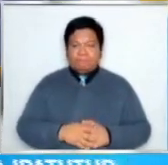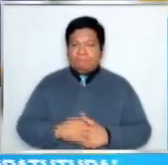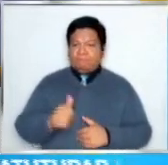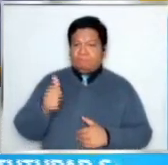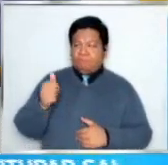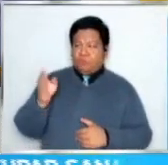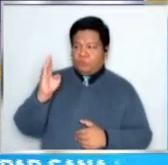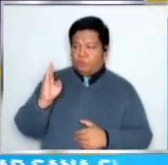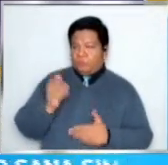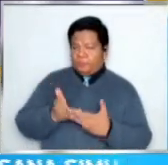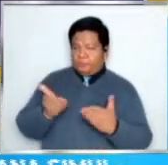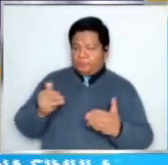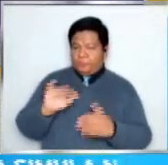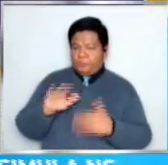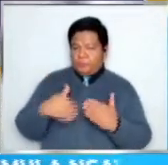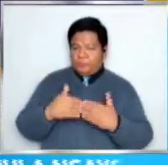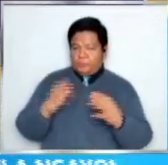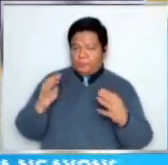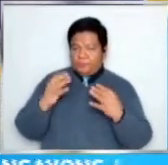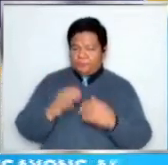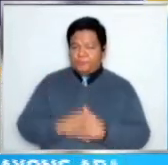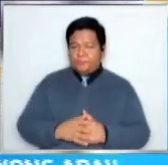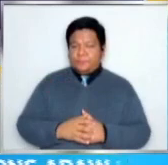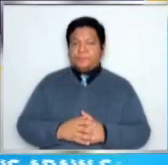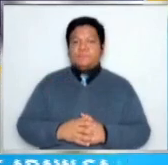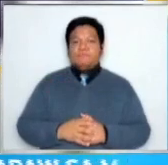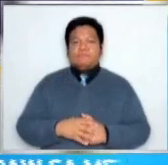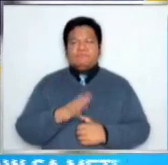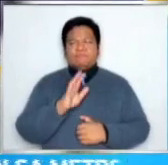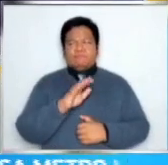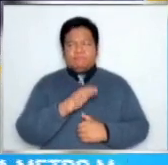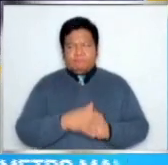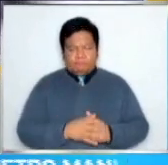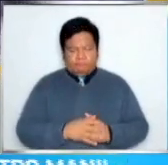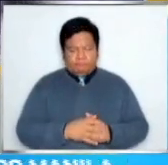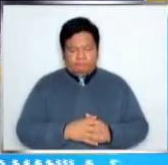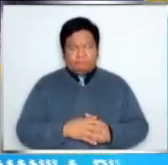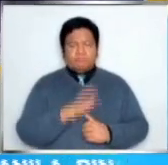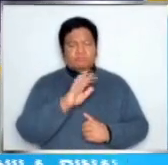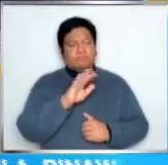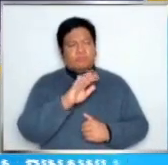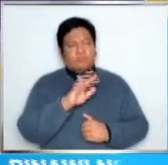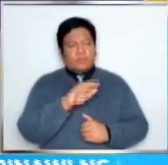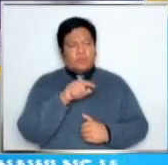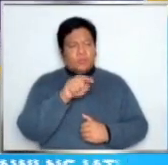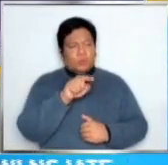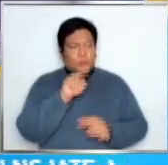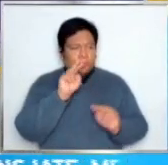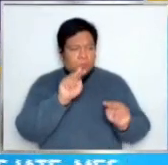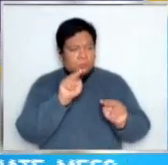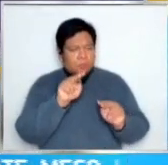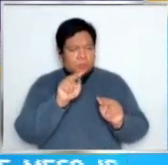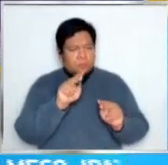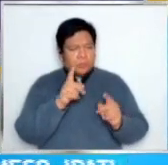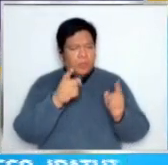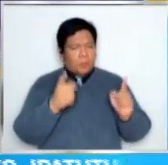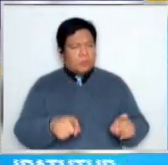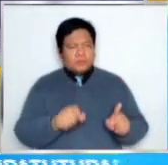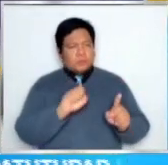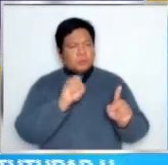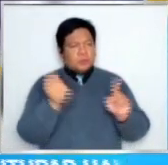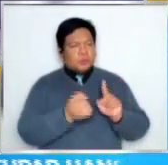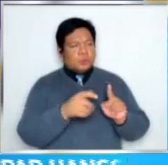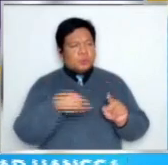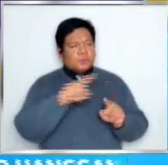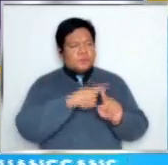Connie sa po ang kasama ko. Sa opo, base si po sa po, yes. Base po sa inyong monitoring, kumusta po ang sitwasyon sa mga probinsya na dinaanan ng